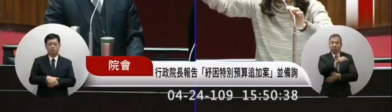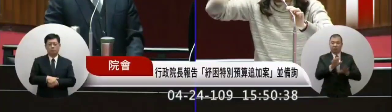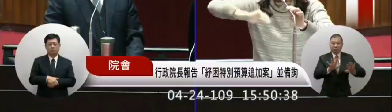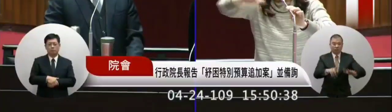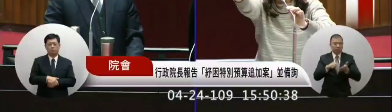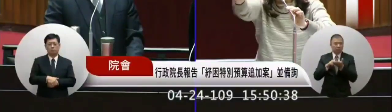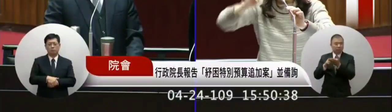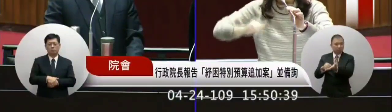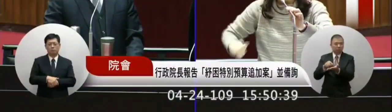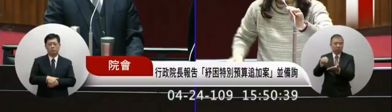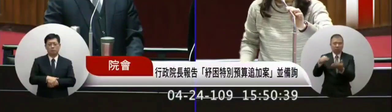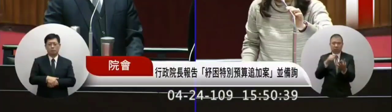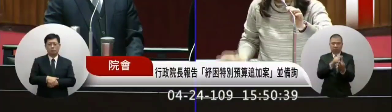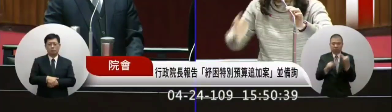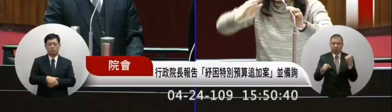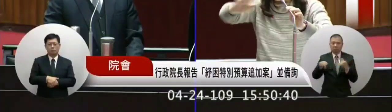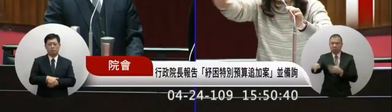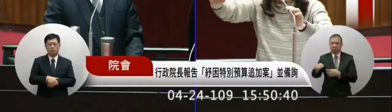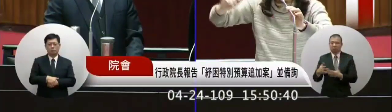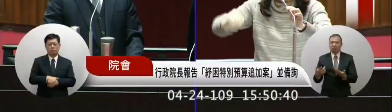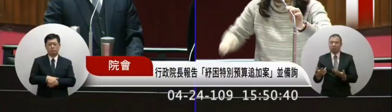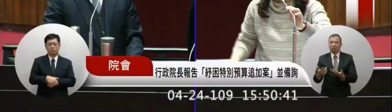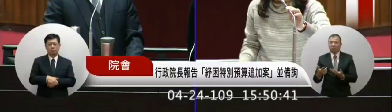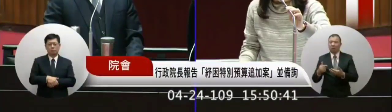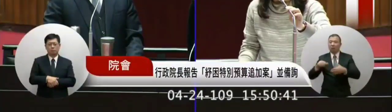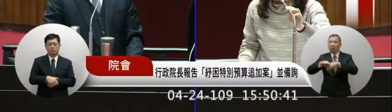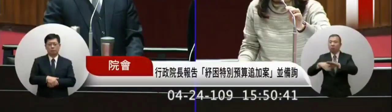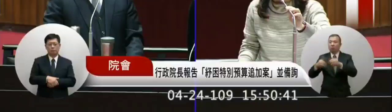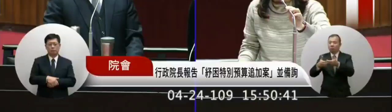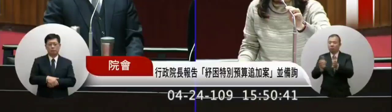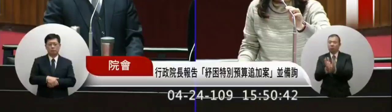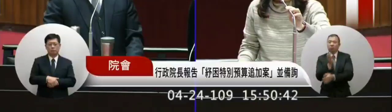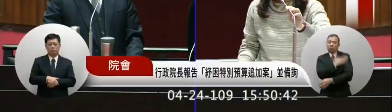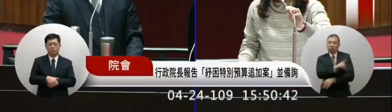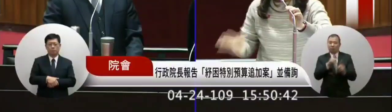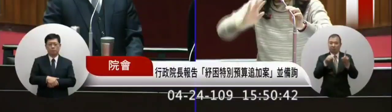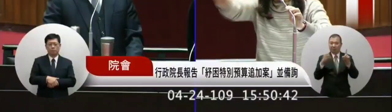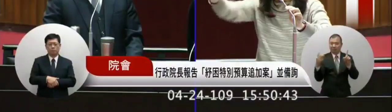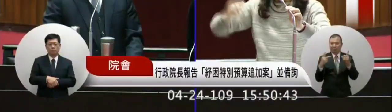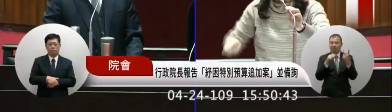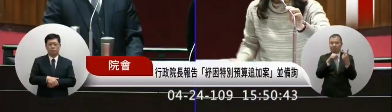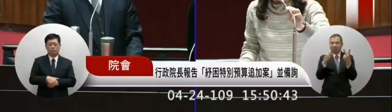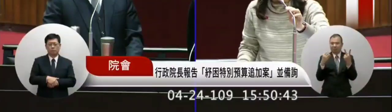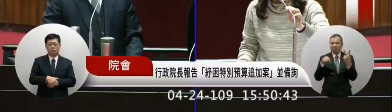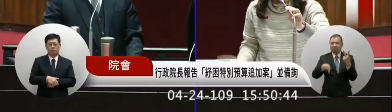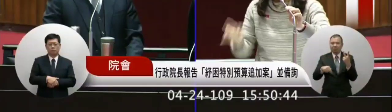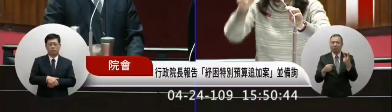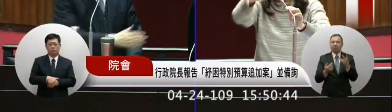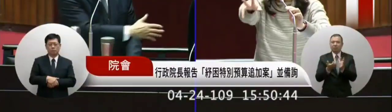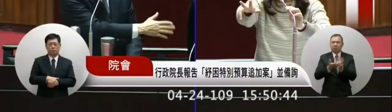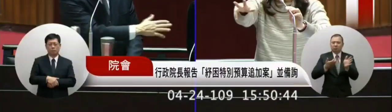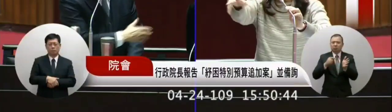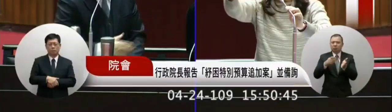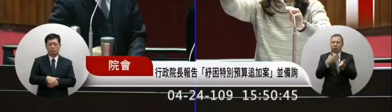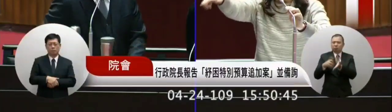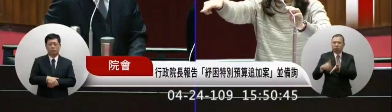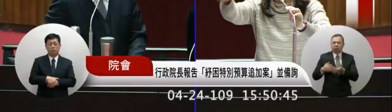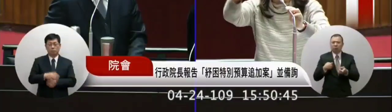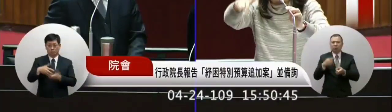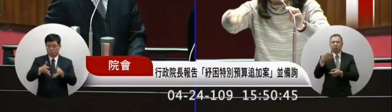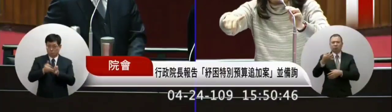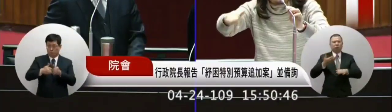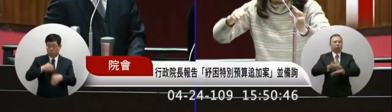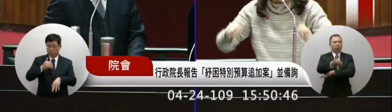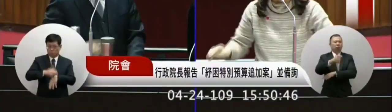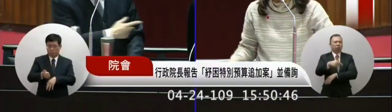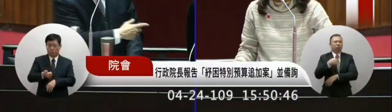件呐、啊，远远超过文化部，不管纾困1.0或2.0啦。 远远超过了，里面就包括我刚刚